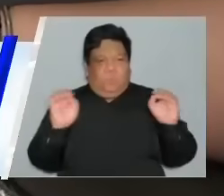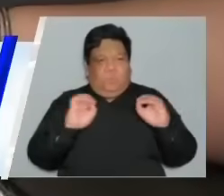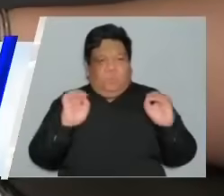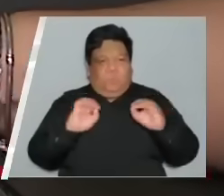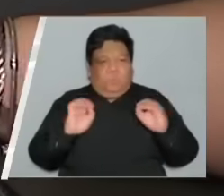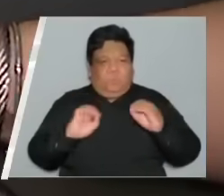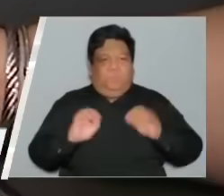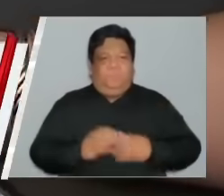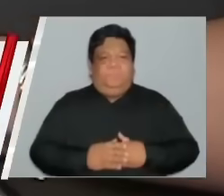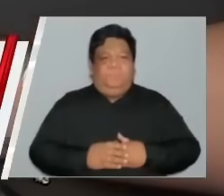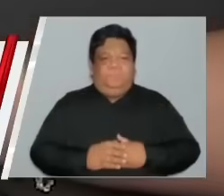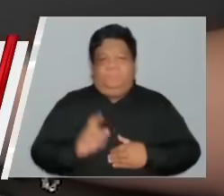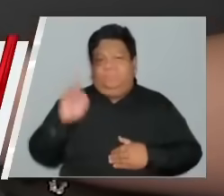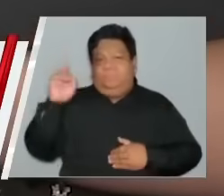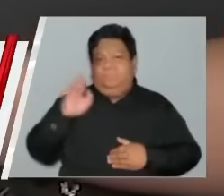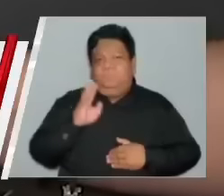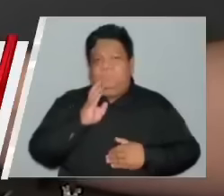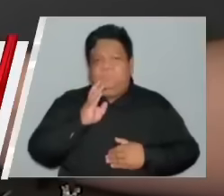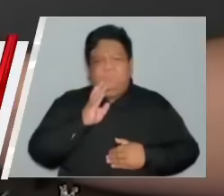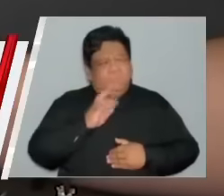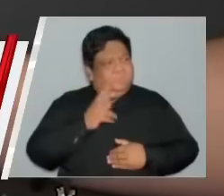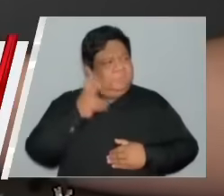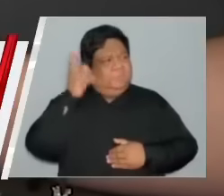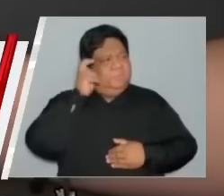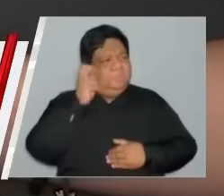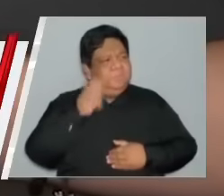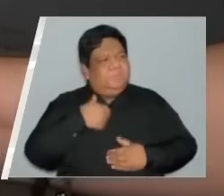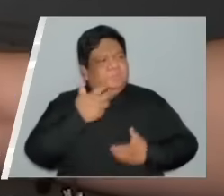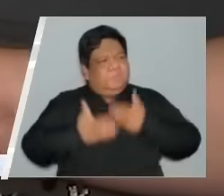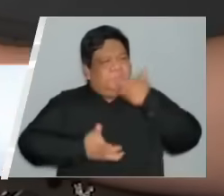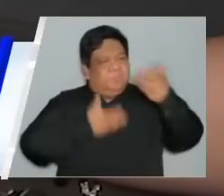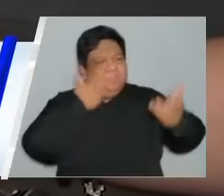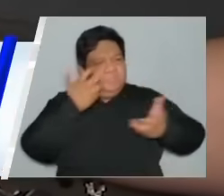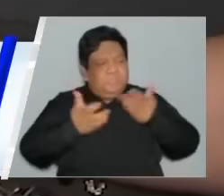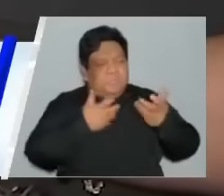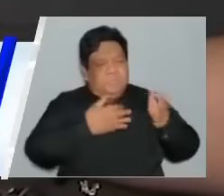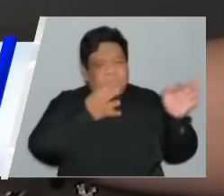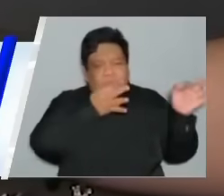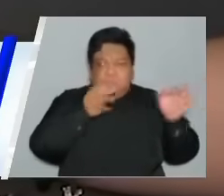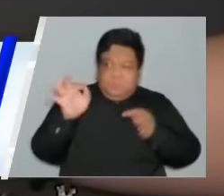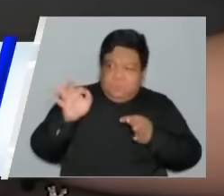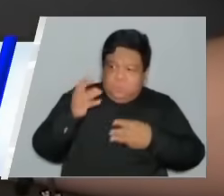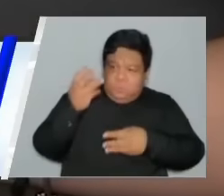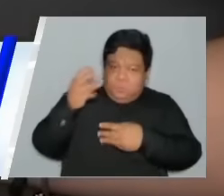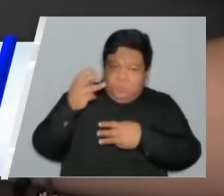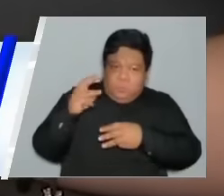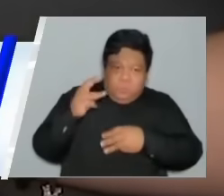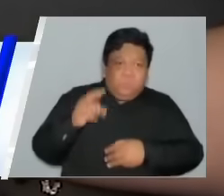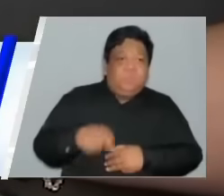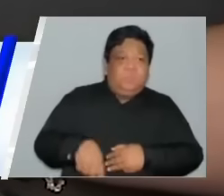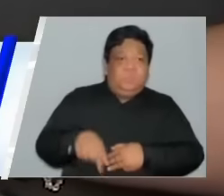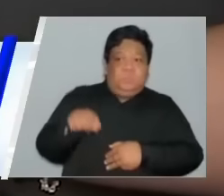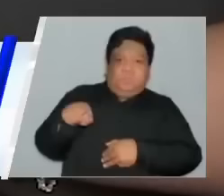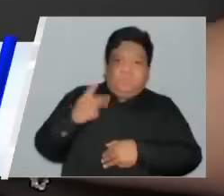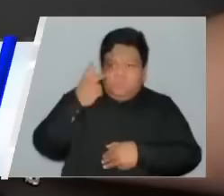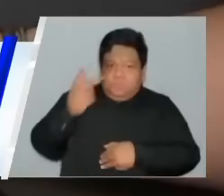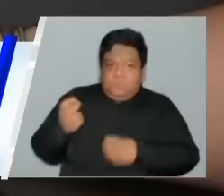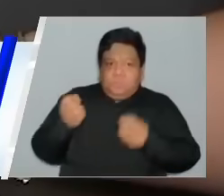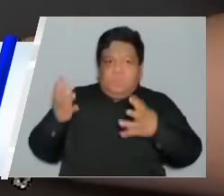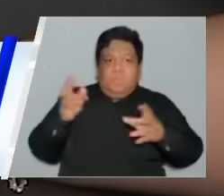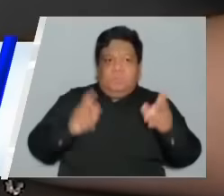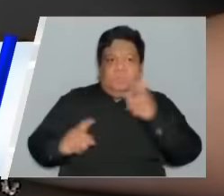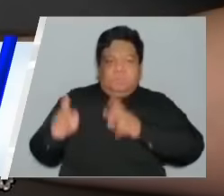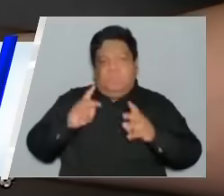ko kasi sa bintana, parang may nagsisigawan. Kaya tumingin ako dun sa bintana. Pagkatapos, nakita ko maraming tao, kaya bumaba na kaming